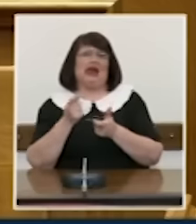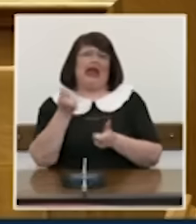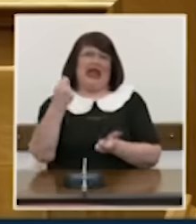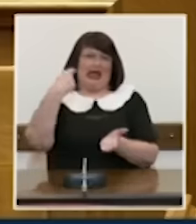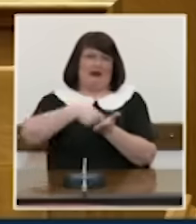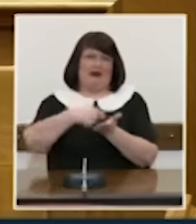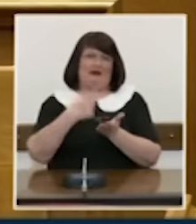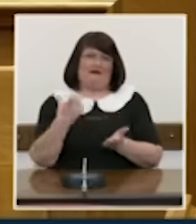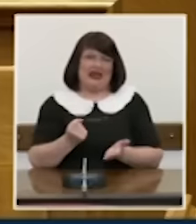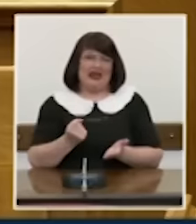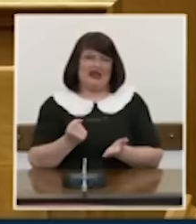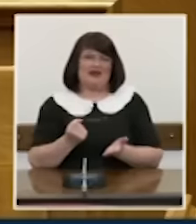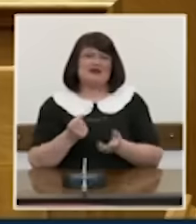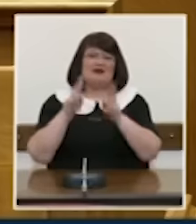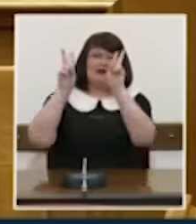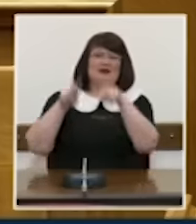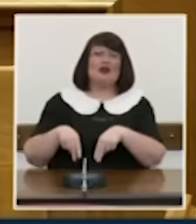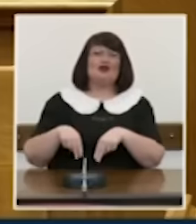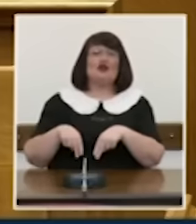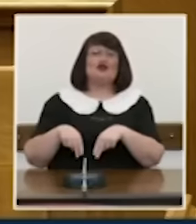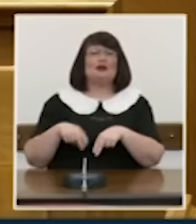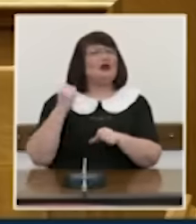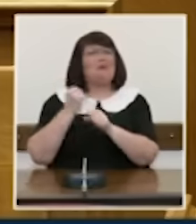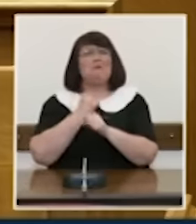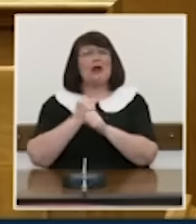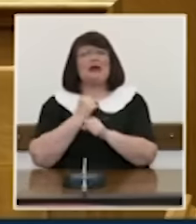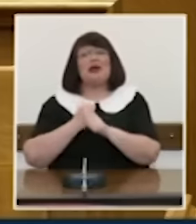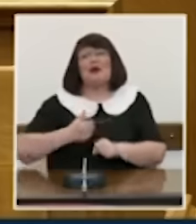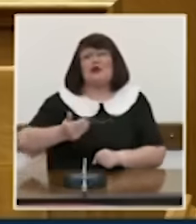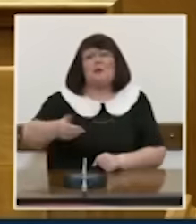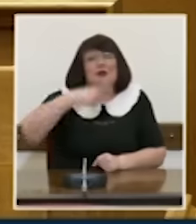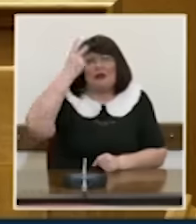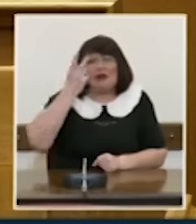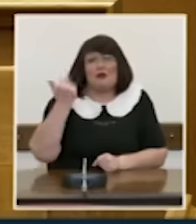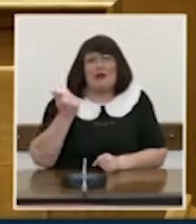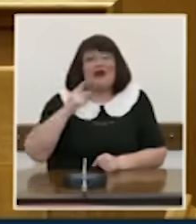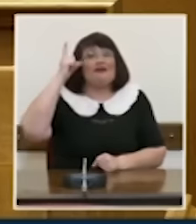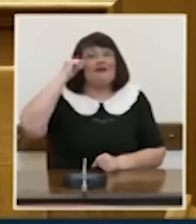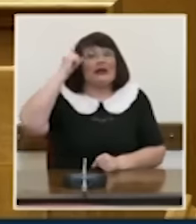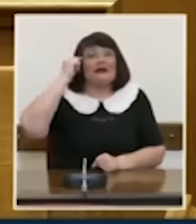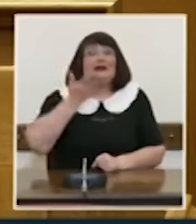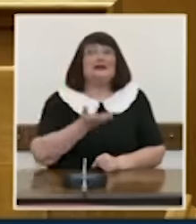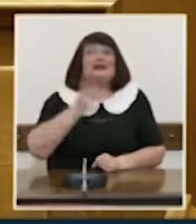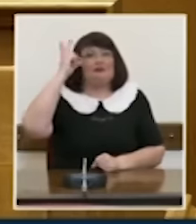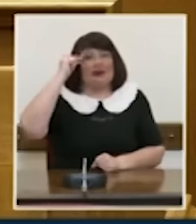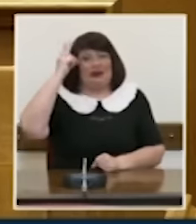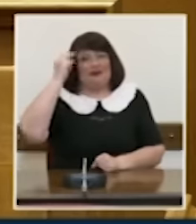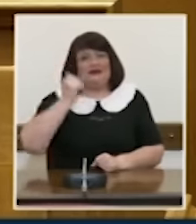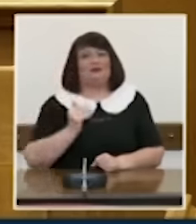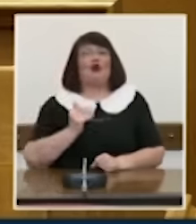κανένα αναγνωρισμένο επαγγελματικό δικαίωμα οι φοιτητές, για παράδειγμα, του Πανεπιστημίου Δυτικής